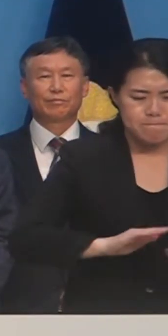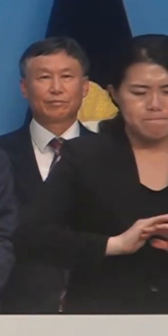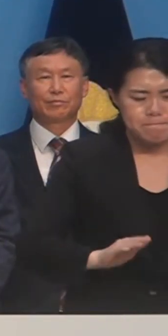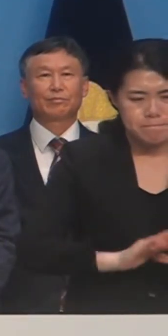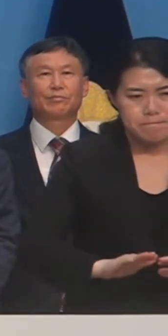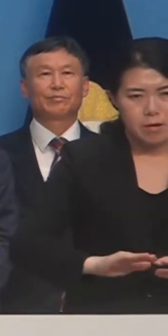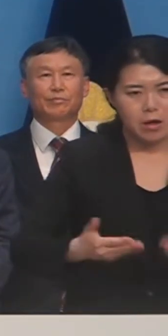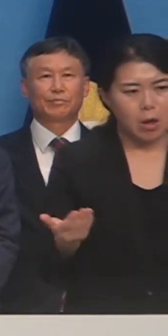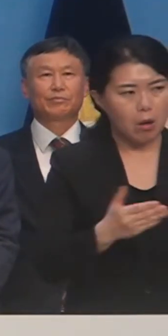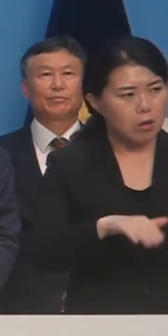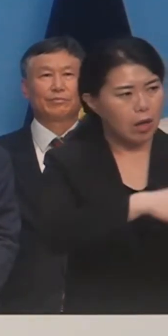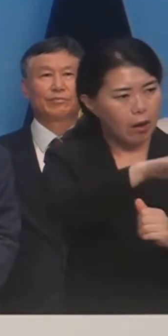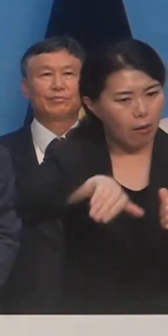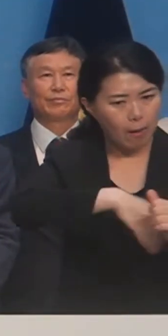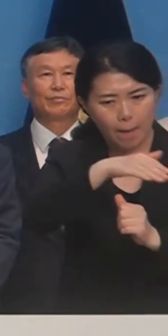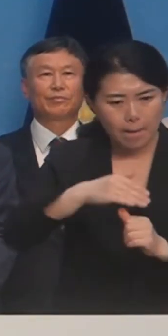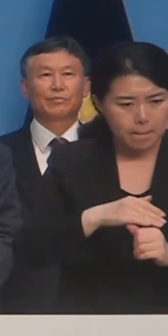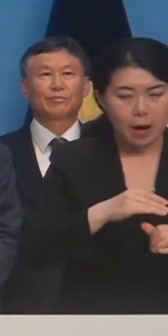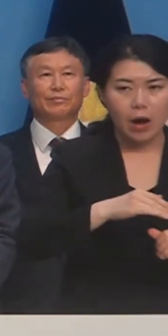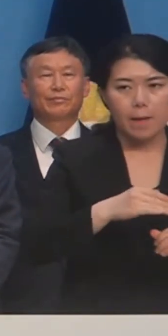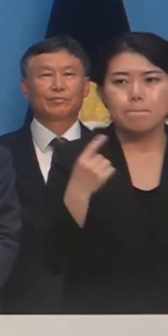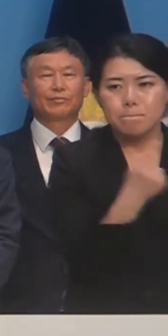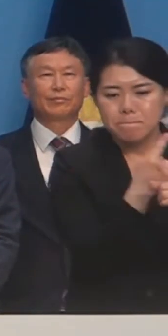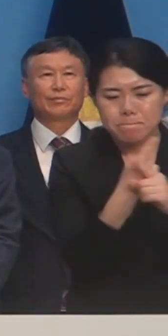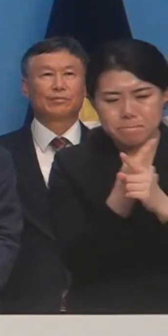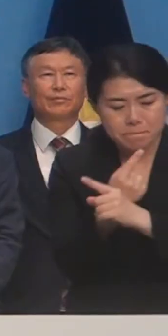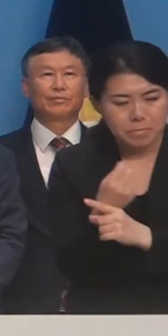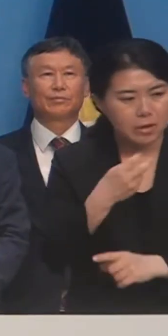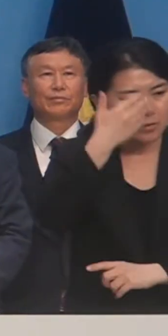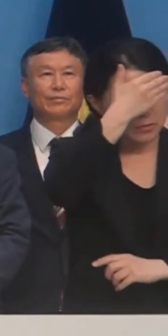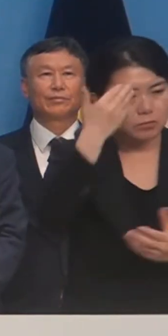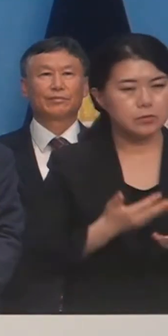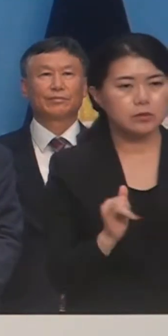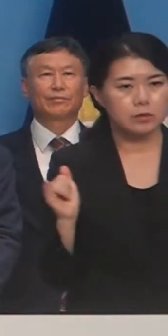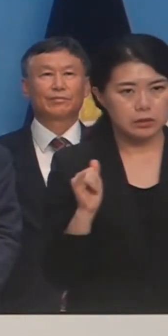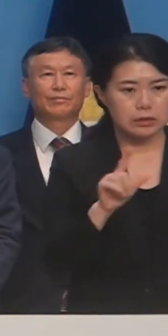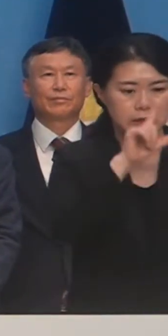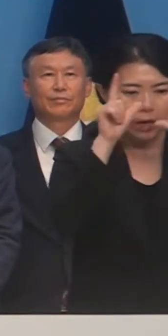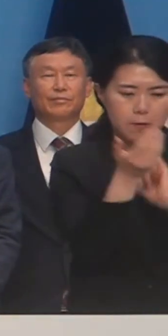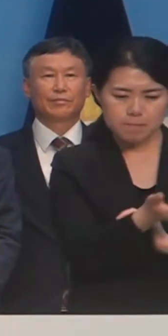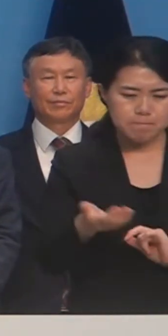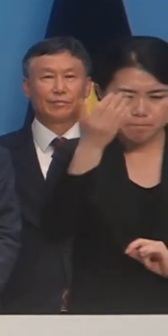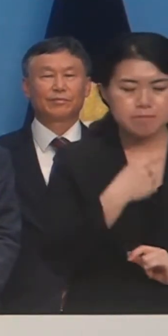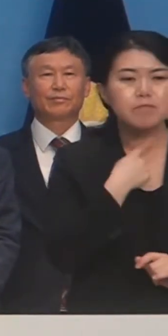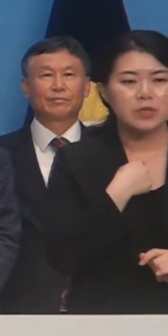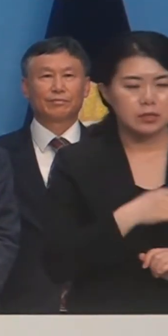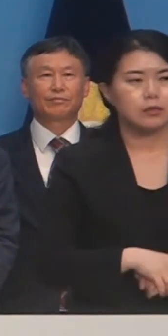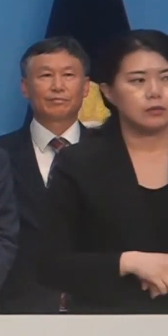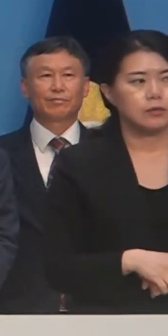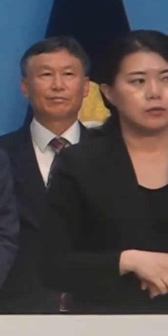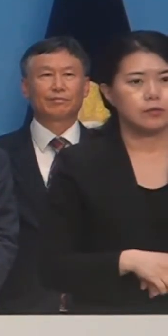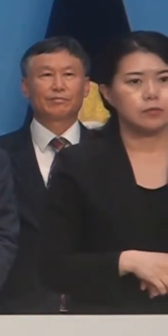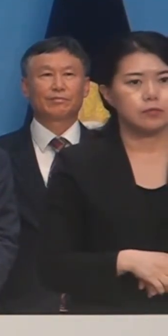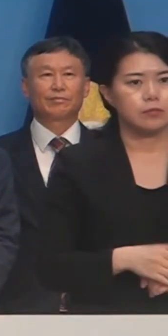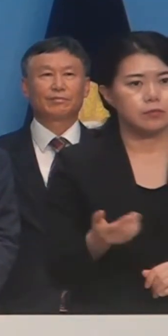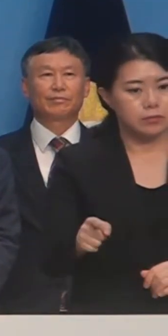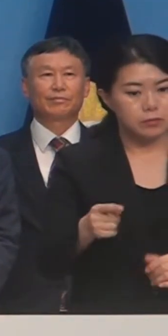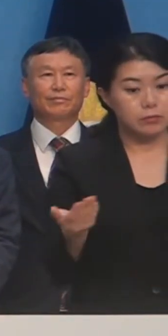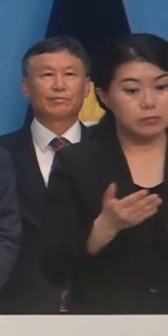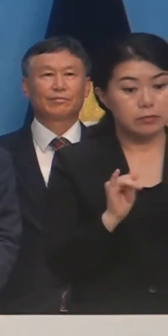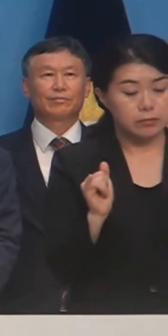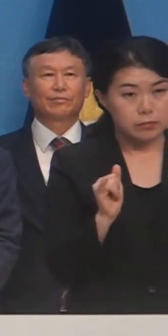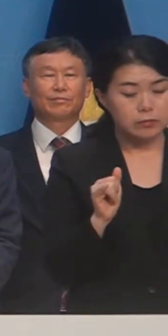어려운 노동 현장의 여건을 개선하여 젊은 직장인들의 삶의 질을 높였습니다. 그가 근무한